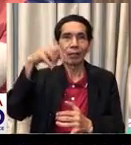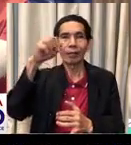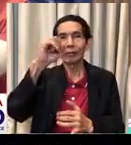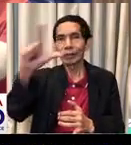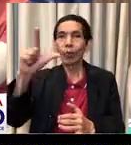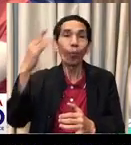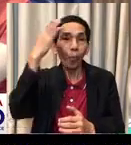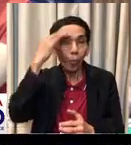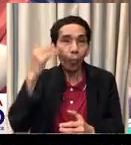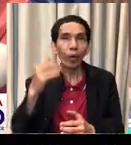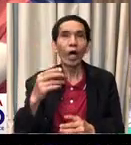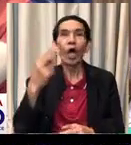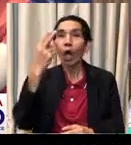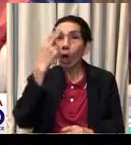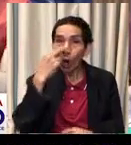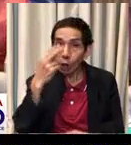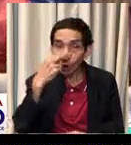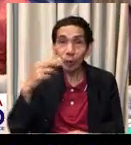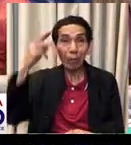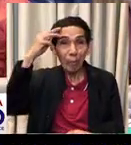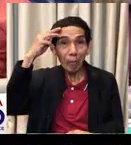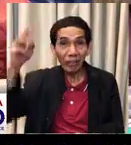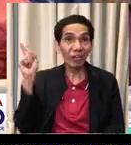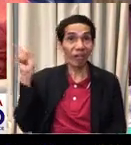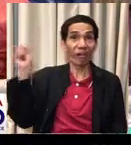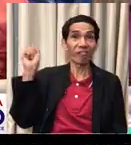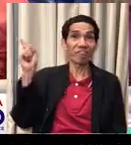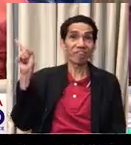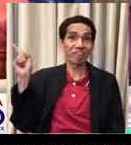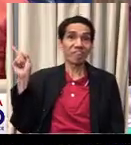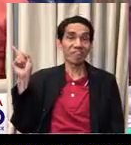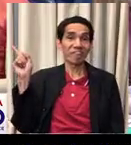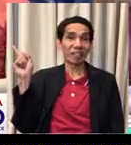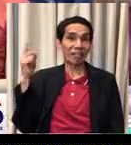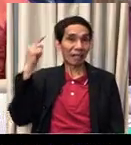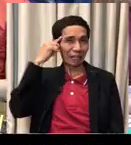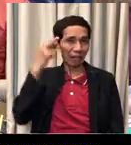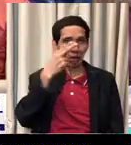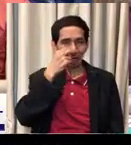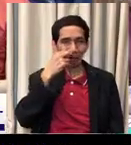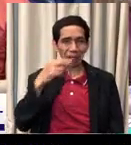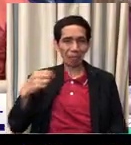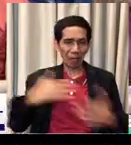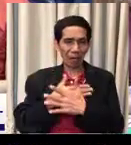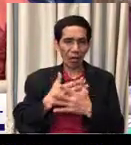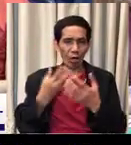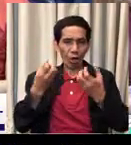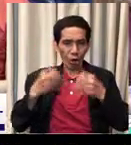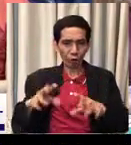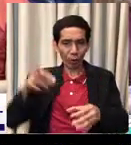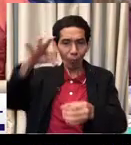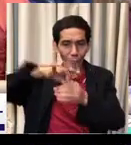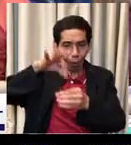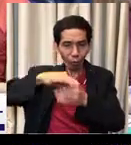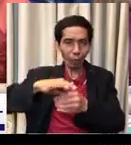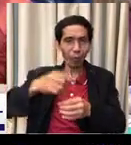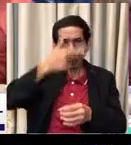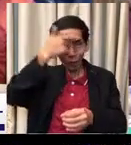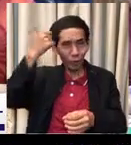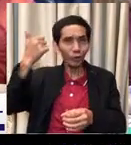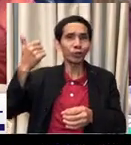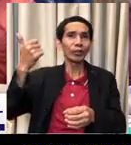Eh kasi nga, nagiging joke sa kanila mayor. Kasi ang mayor, natatakot, mawalan ng boto, dahil